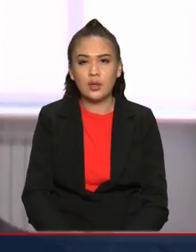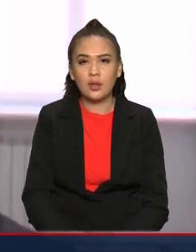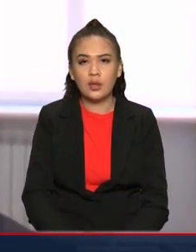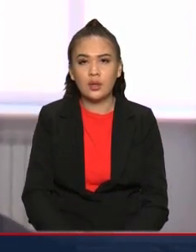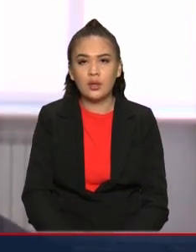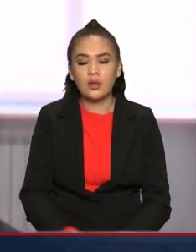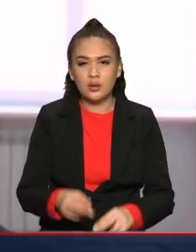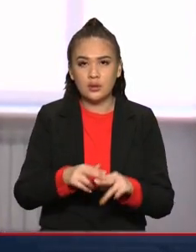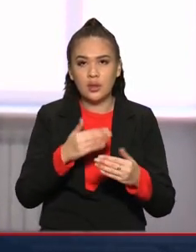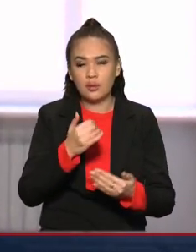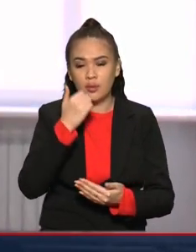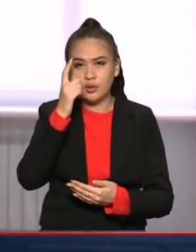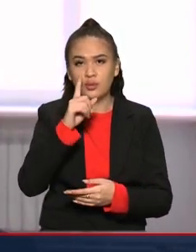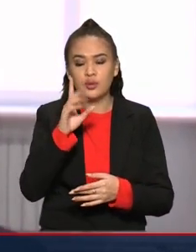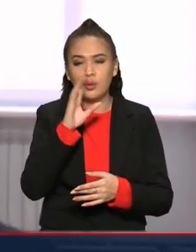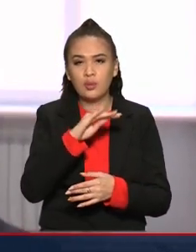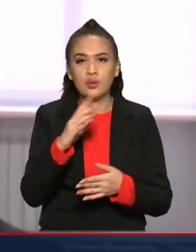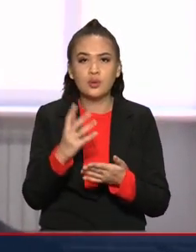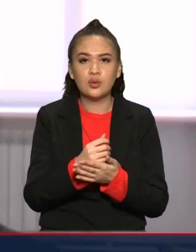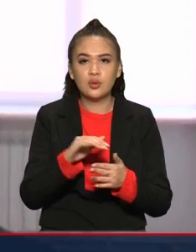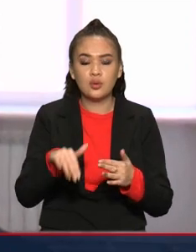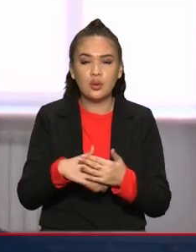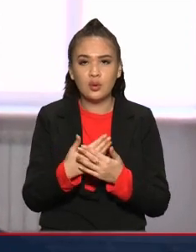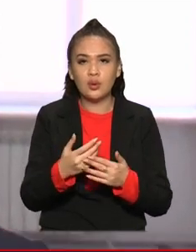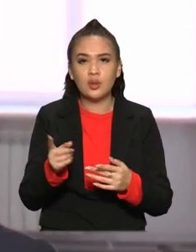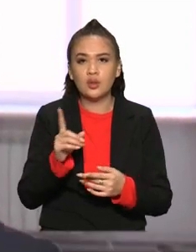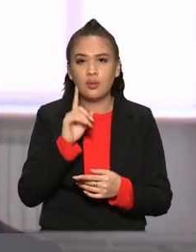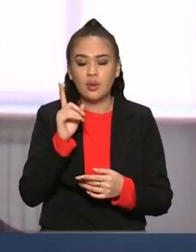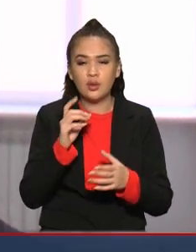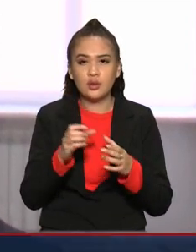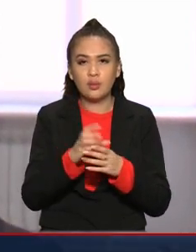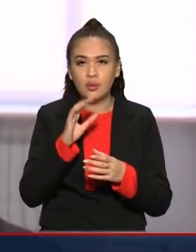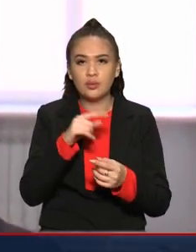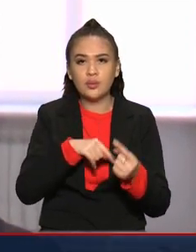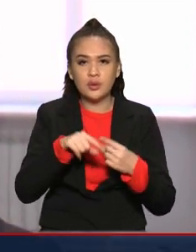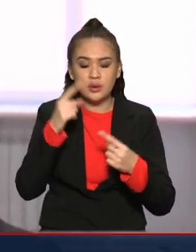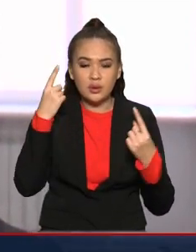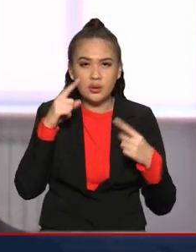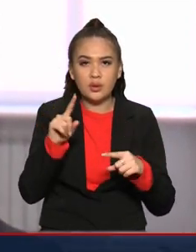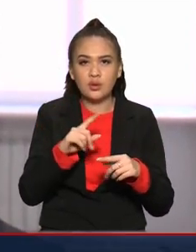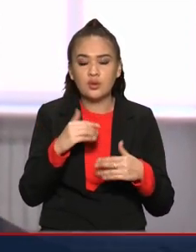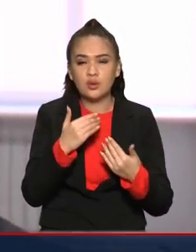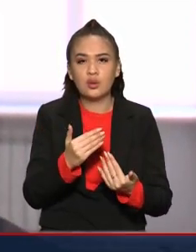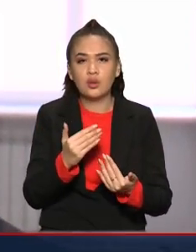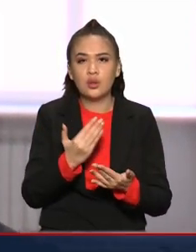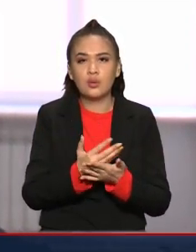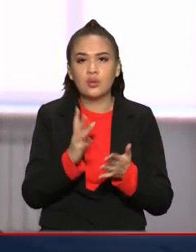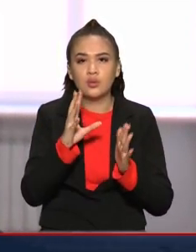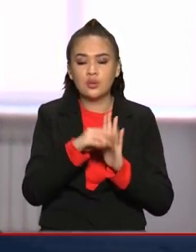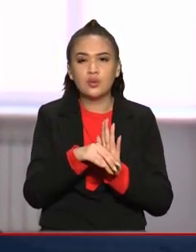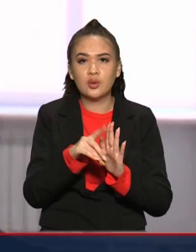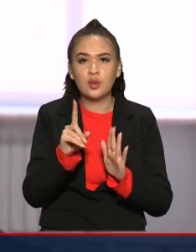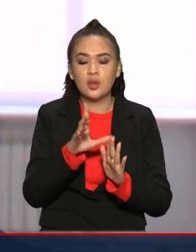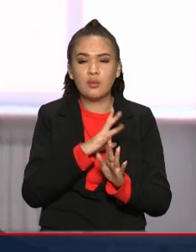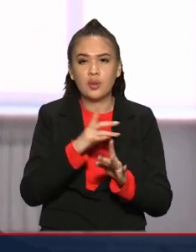места. Молодые предприниматели, стараясь реализовать свои бизнес-идеи, иногда у них вот в ходе процесса возникают